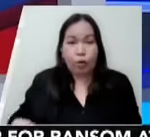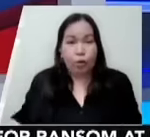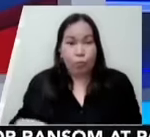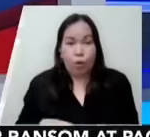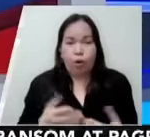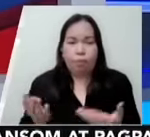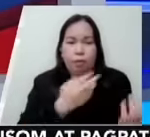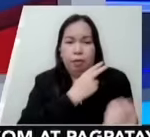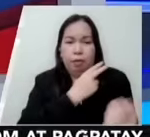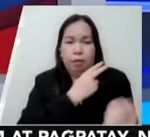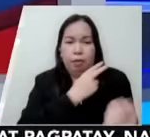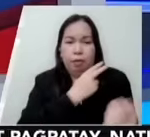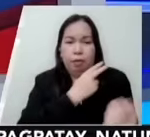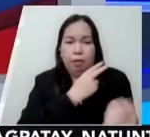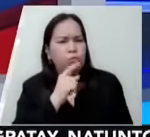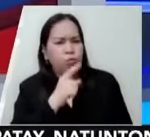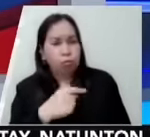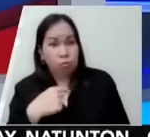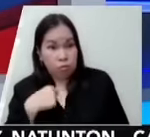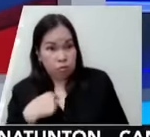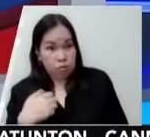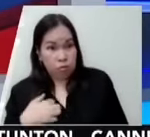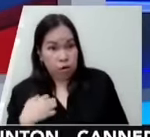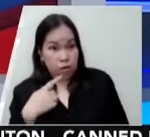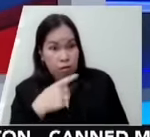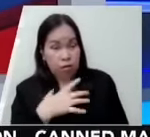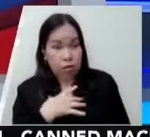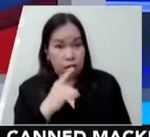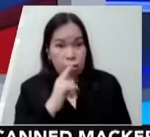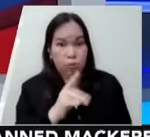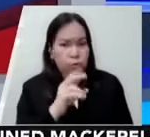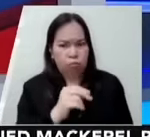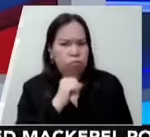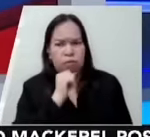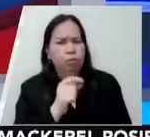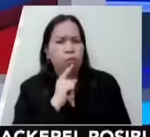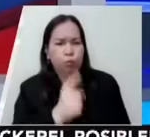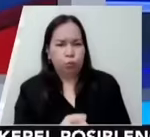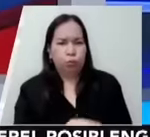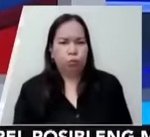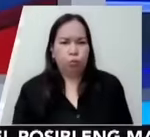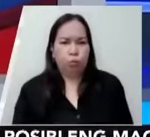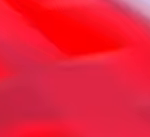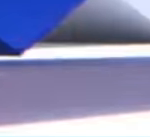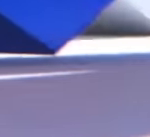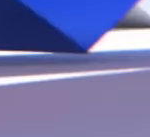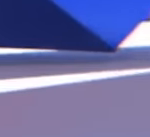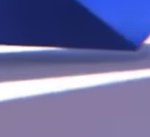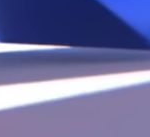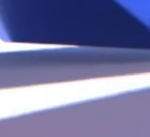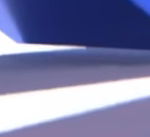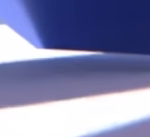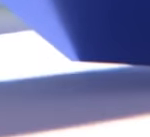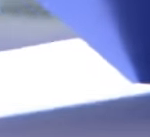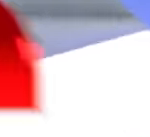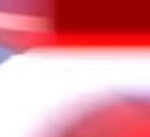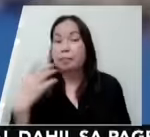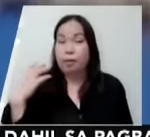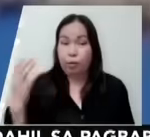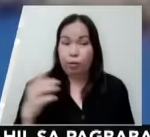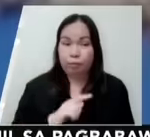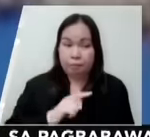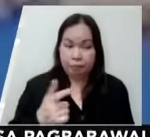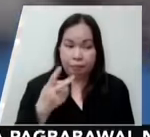totoong may gusto siya sa yellow belter at nagselo siya sa boyfriend nito. Nakatutok si Oscar Oida.